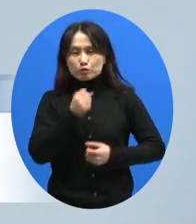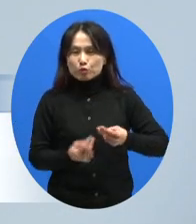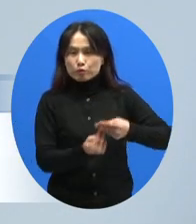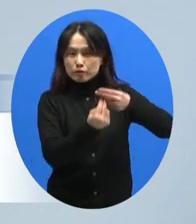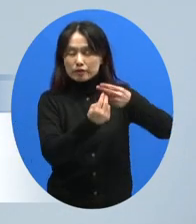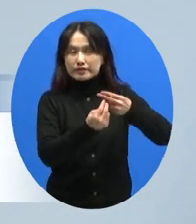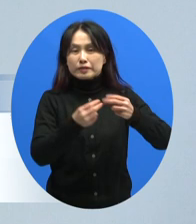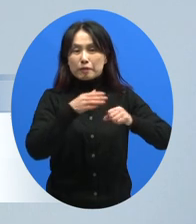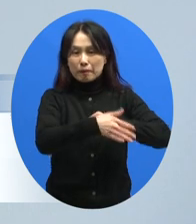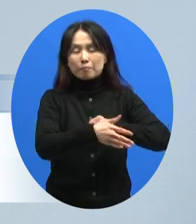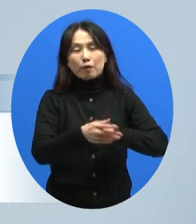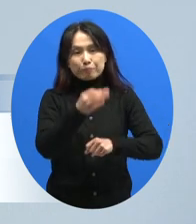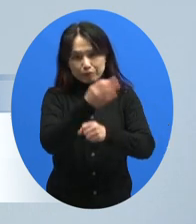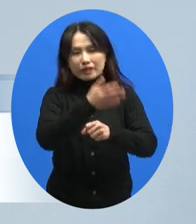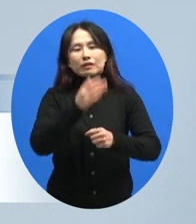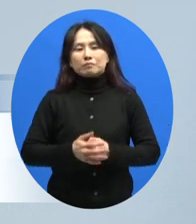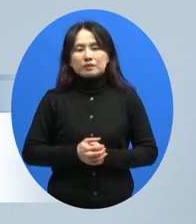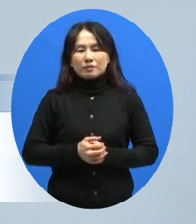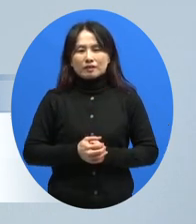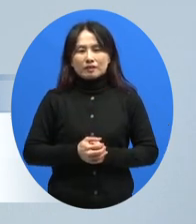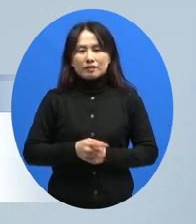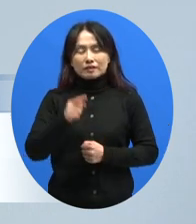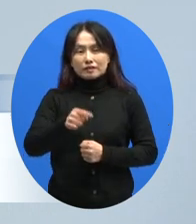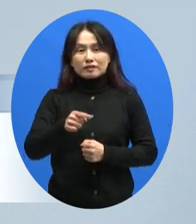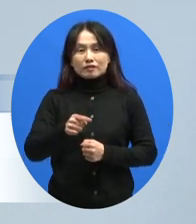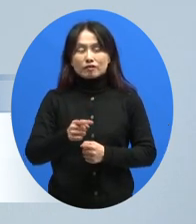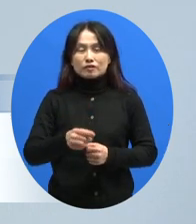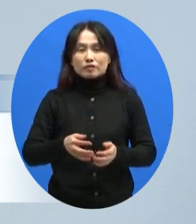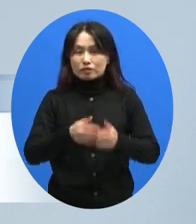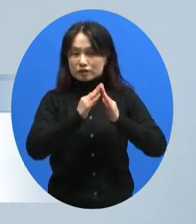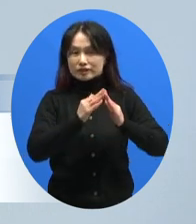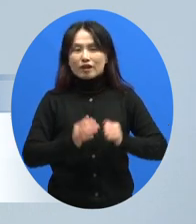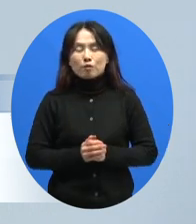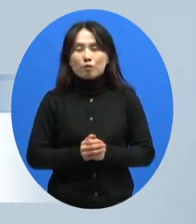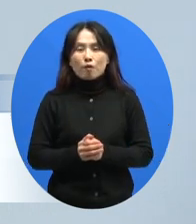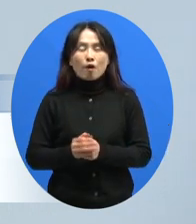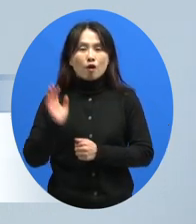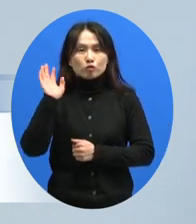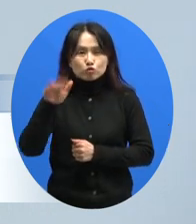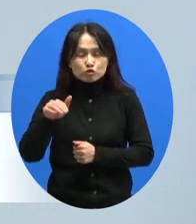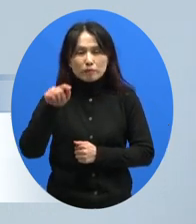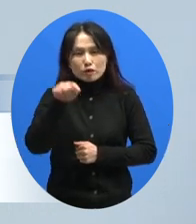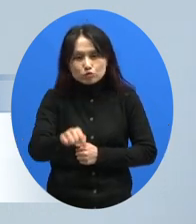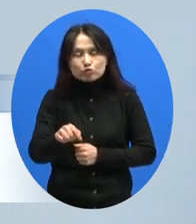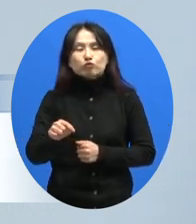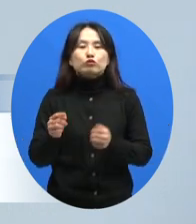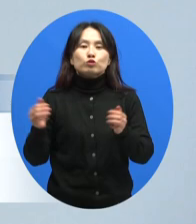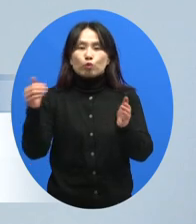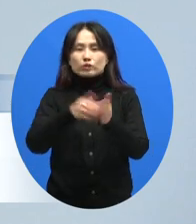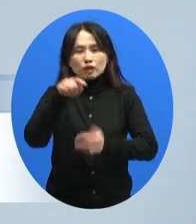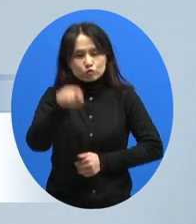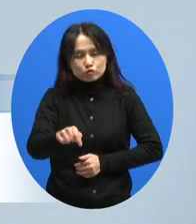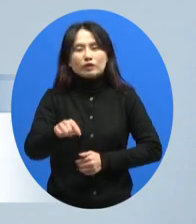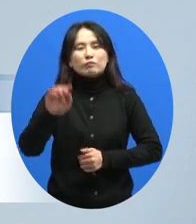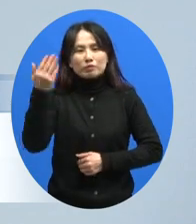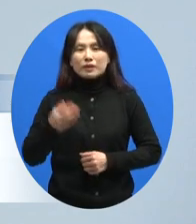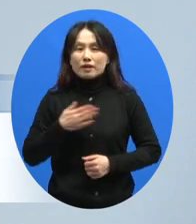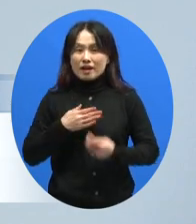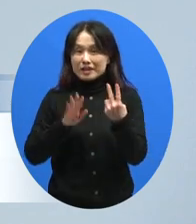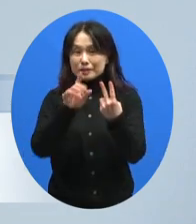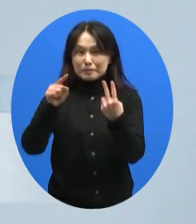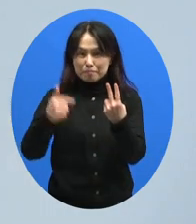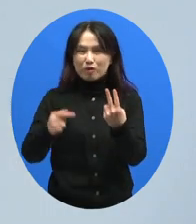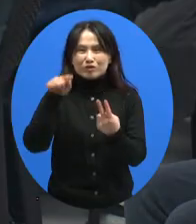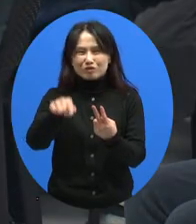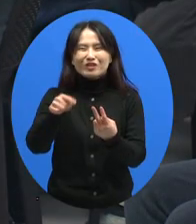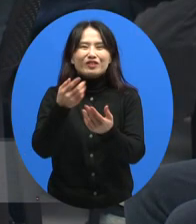간단합니다. 이 어플을 설치하고 출발 꾹, 도착 꾹 버튼만 눌러낸다. 아, 저 2번입니다. 2번 꾹